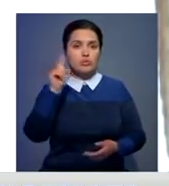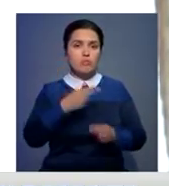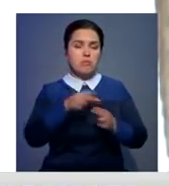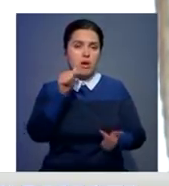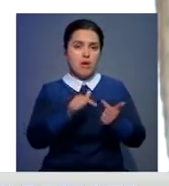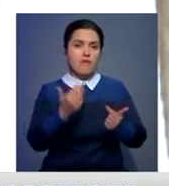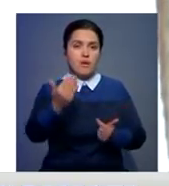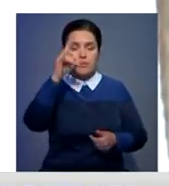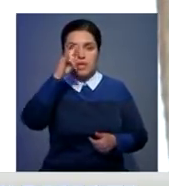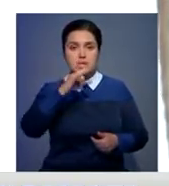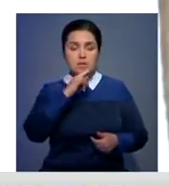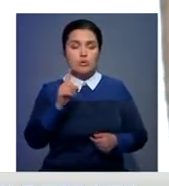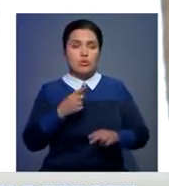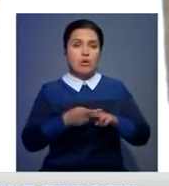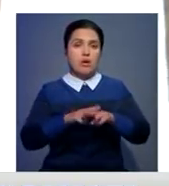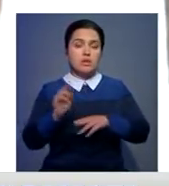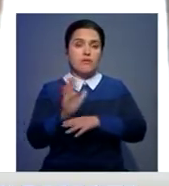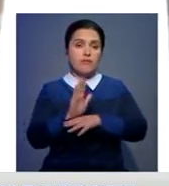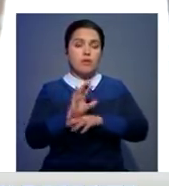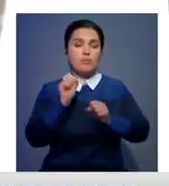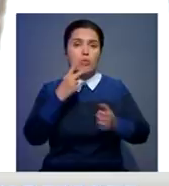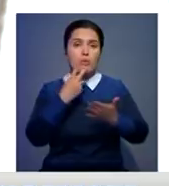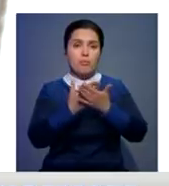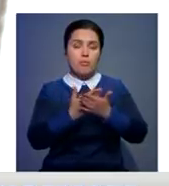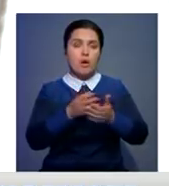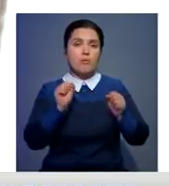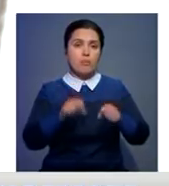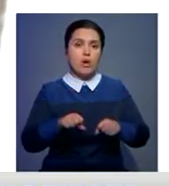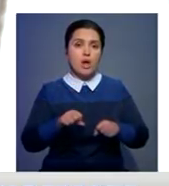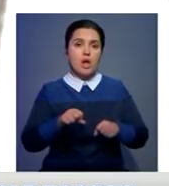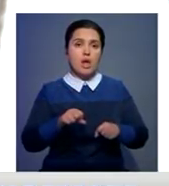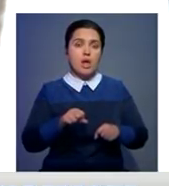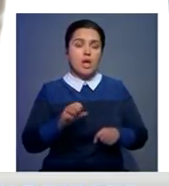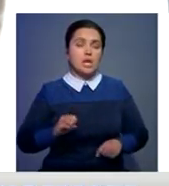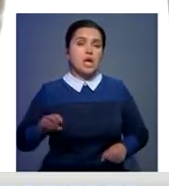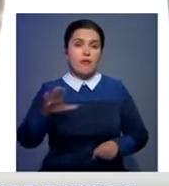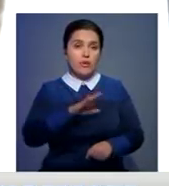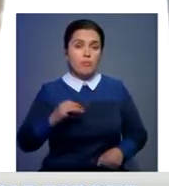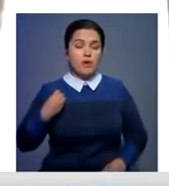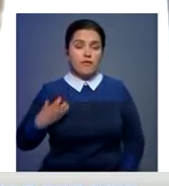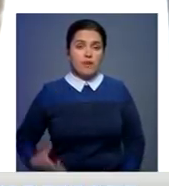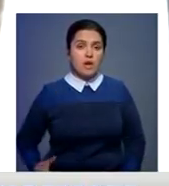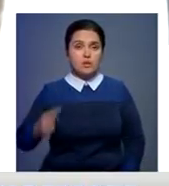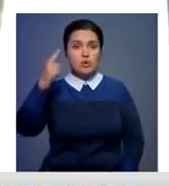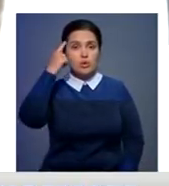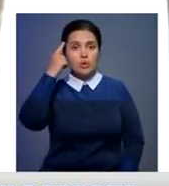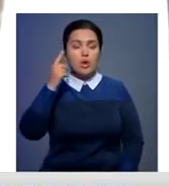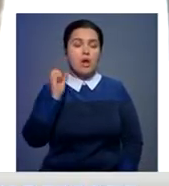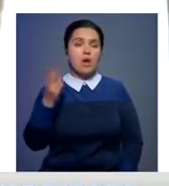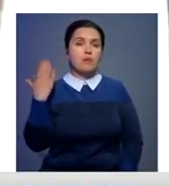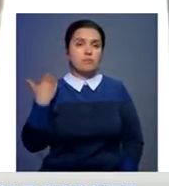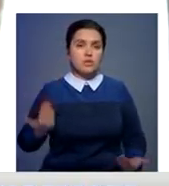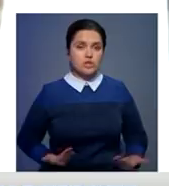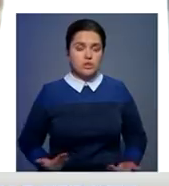вашей стране. Думаю, что этот фильм мог бы быть показан на классическом французском канале. Он заставляет задуматься о гуманности,